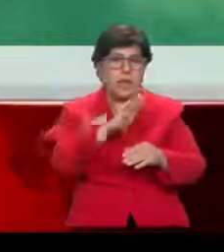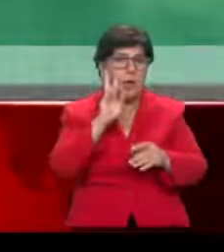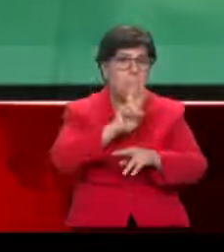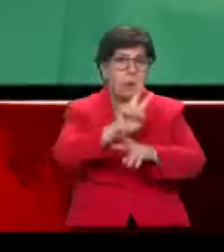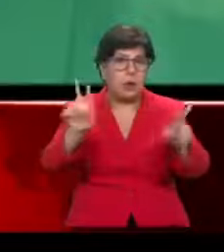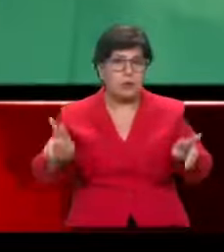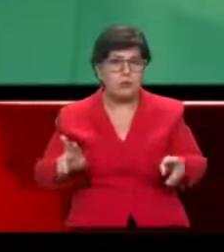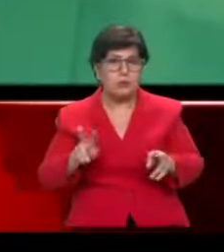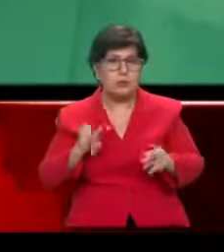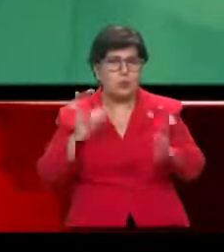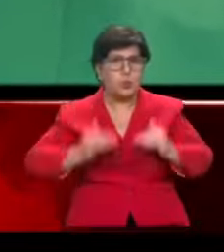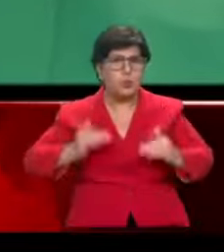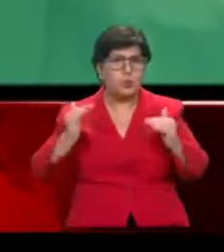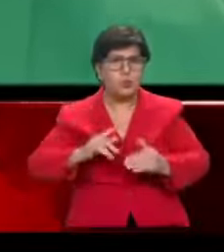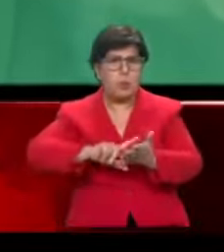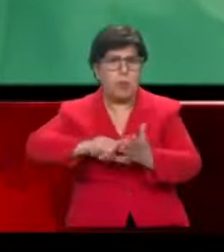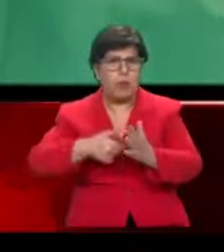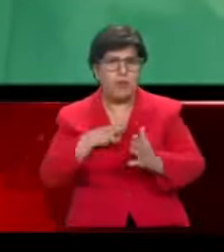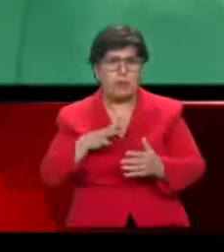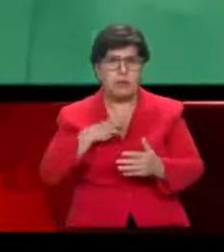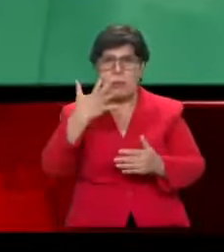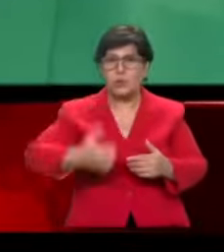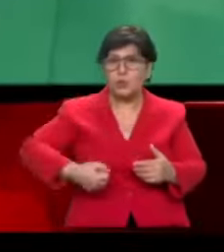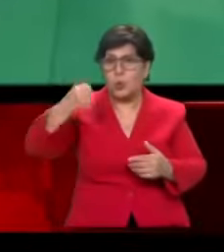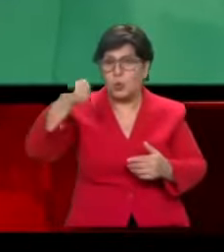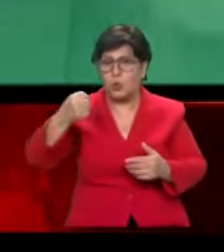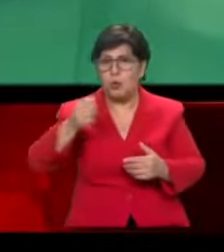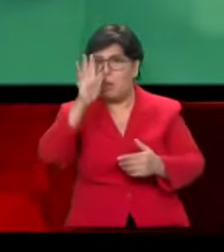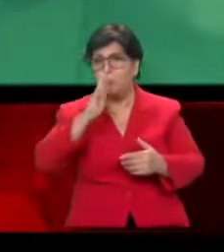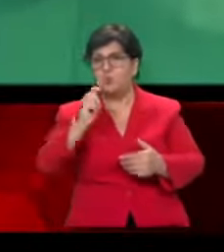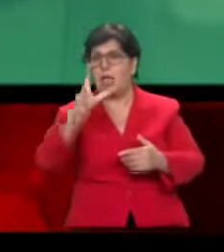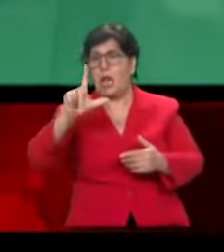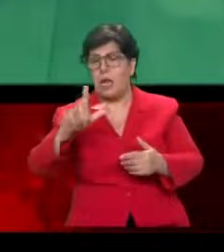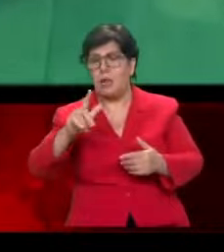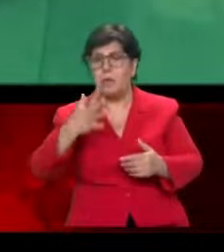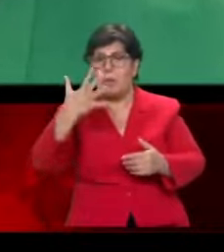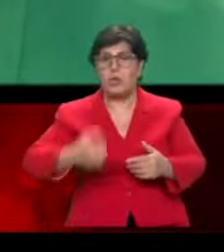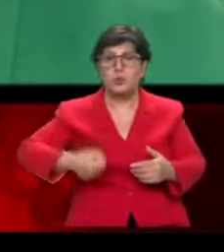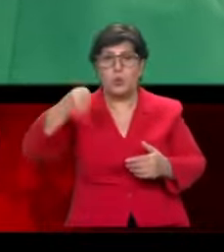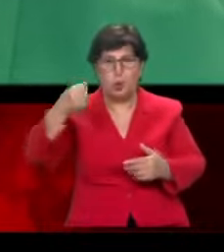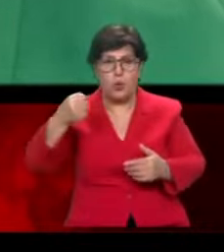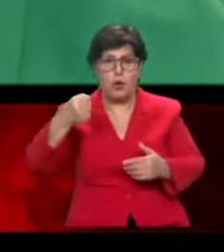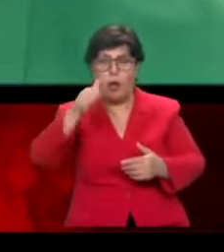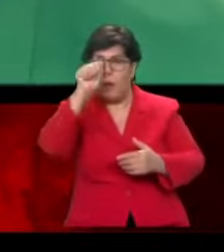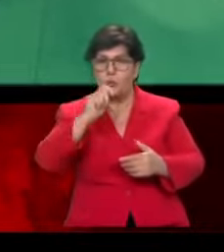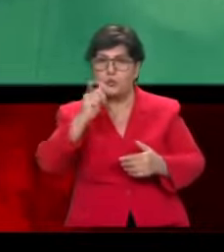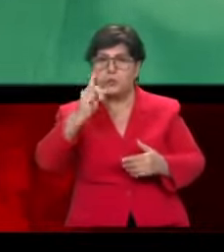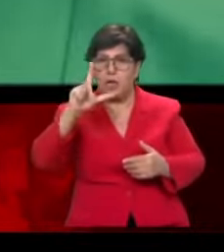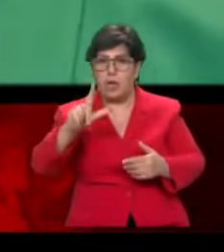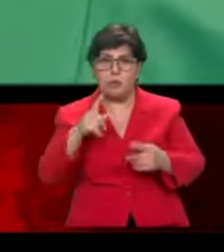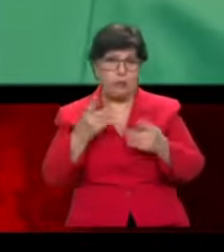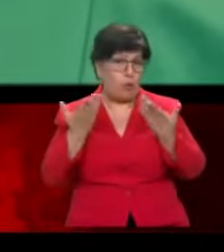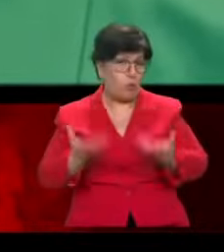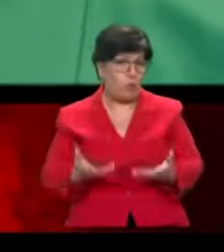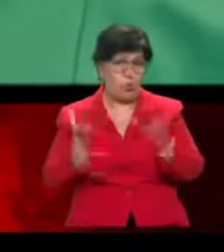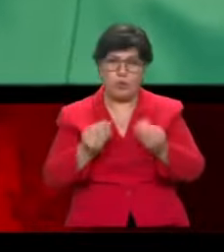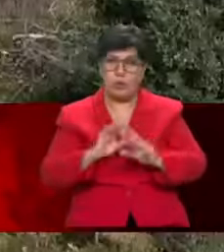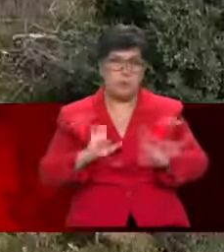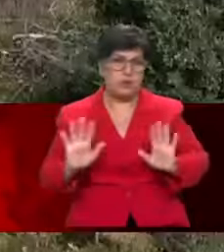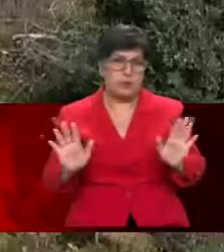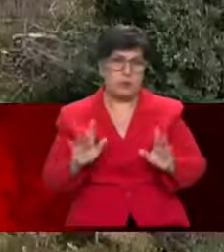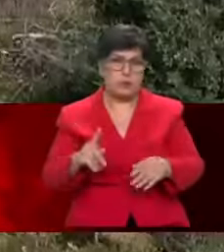bakıyorsunuz. Olağanüstü ucuz ballar. İşte 5 kilosu efendim 500 lira. 5 kilosu 600 lira. Şimdi bu kabul edilebilir bir